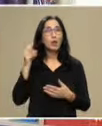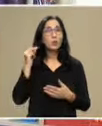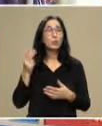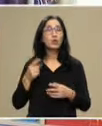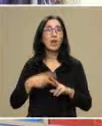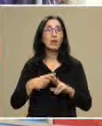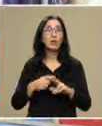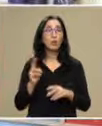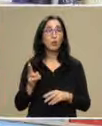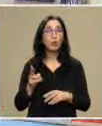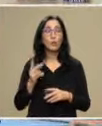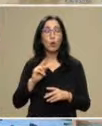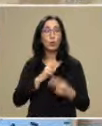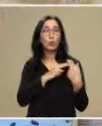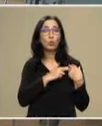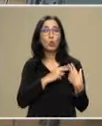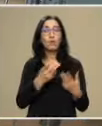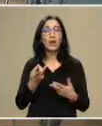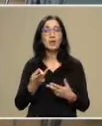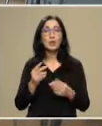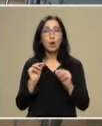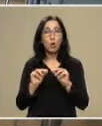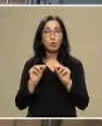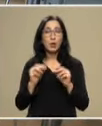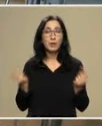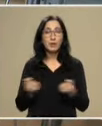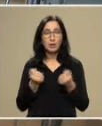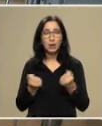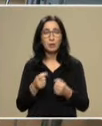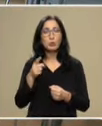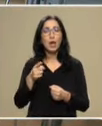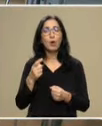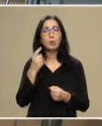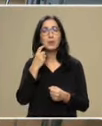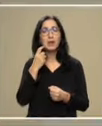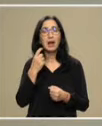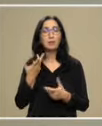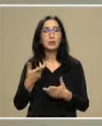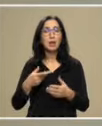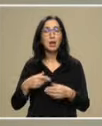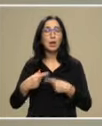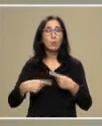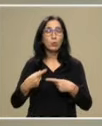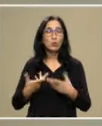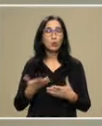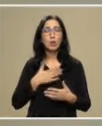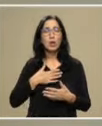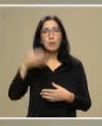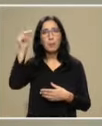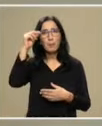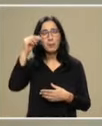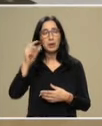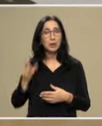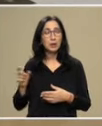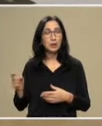госпожа Надежда Кула, която е отговаря за учебната дейност. Тя пък е от бесарабски произход, българка. Имаме българки, които